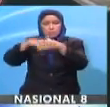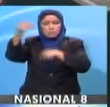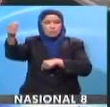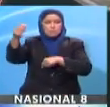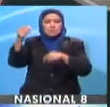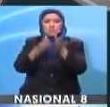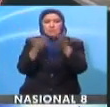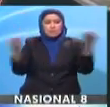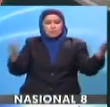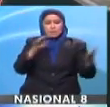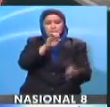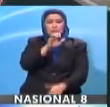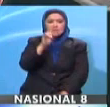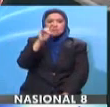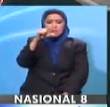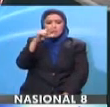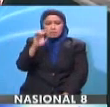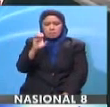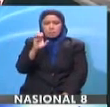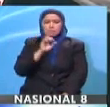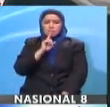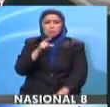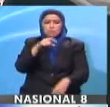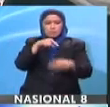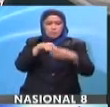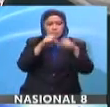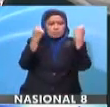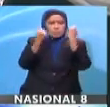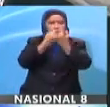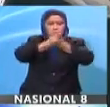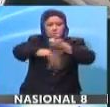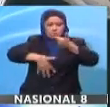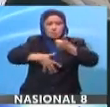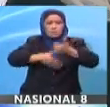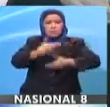berada dalam proses